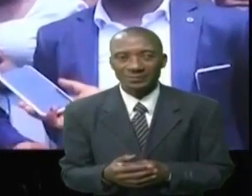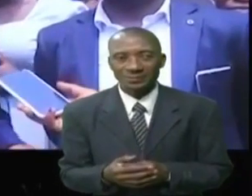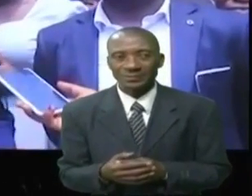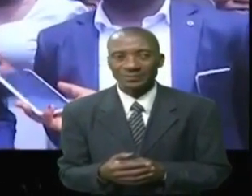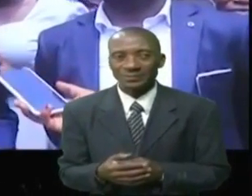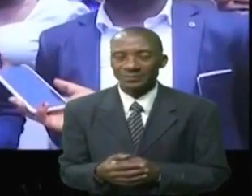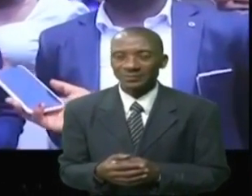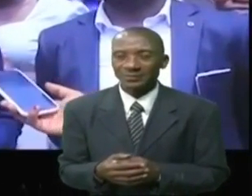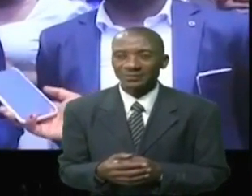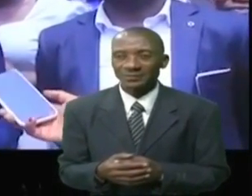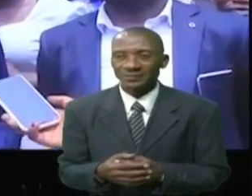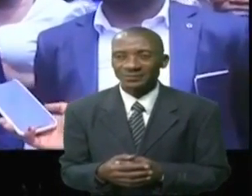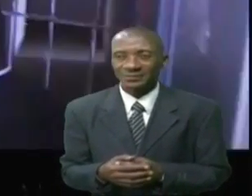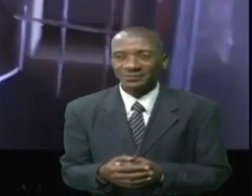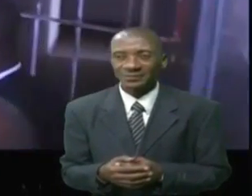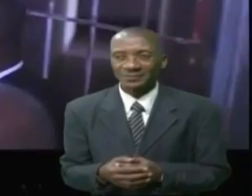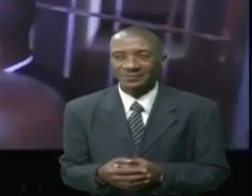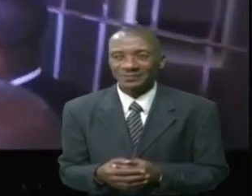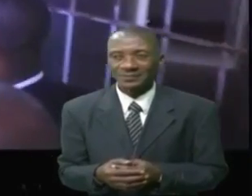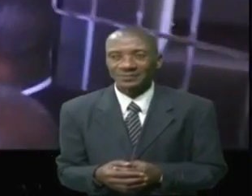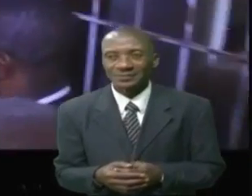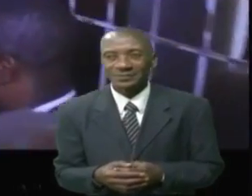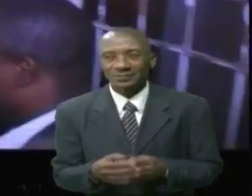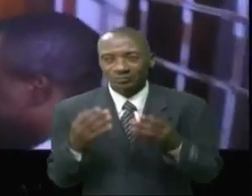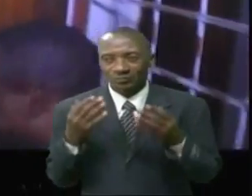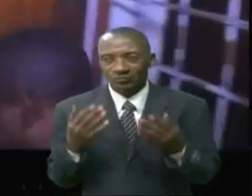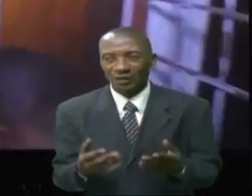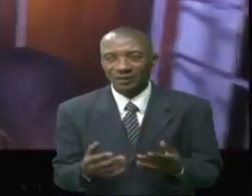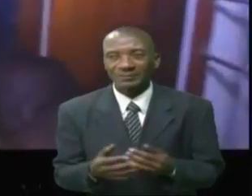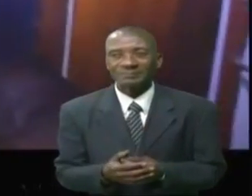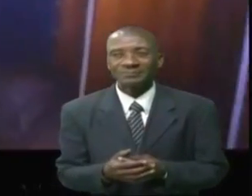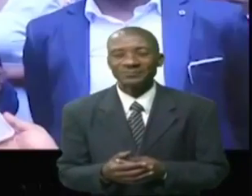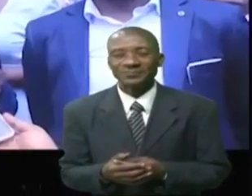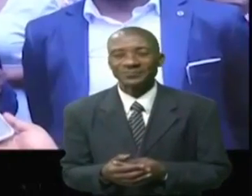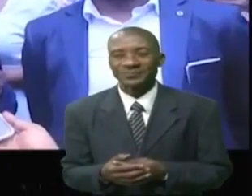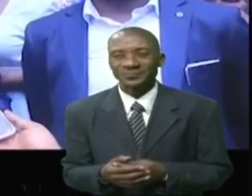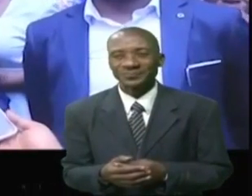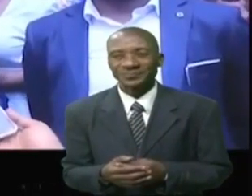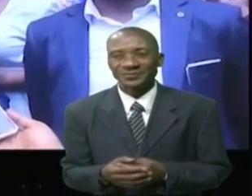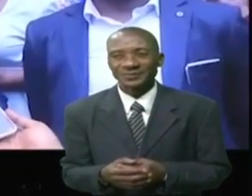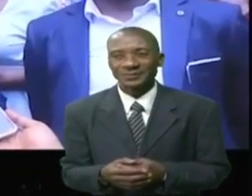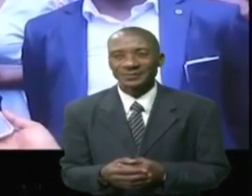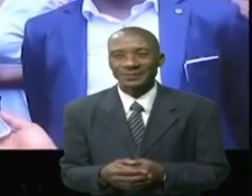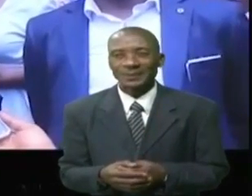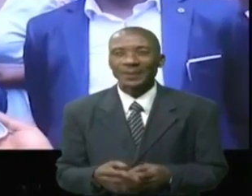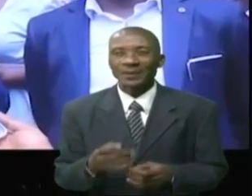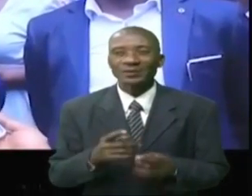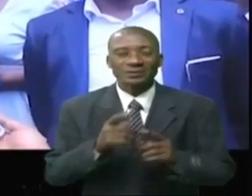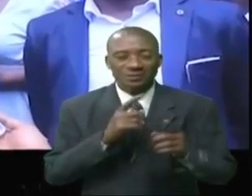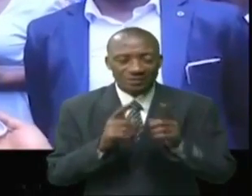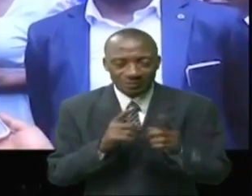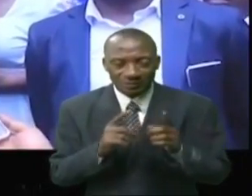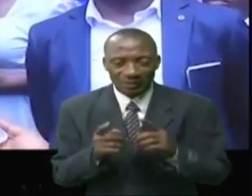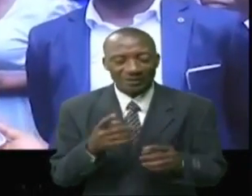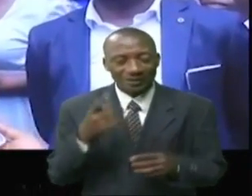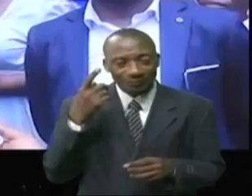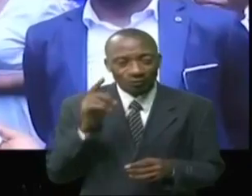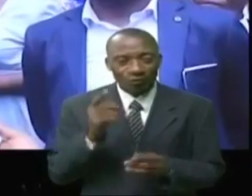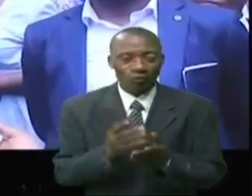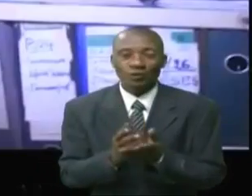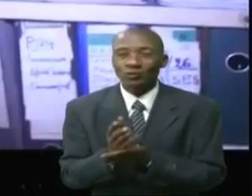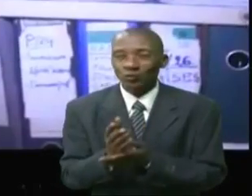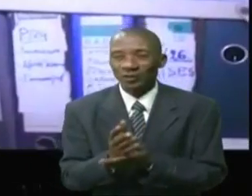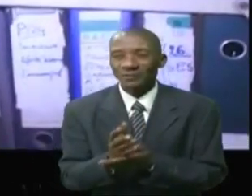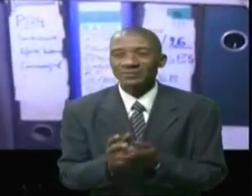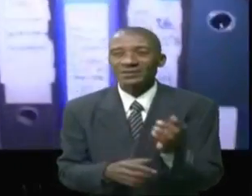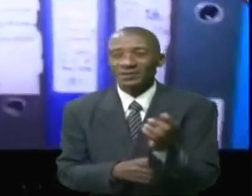voir. Et il a directement accepté qu'il vienne nous voir, c'est comme ça qu'il est venu ici. Les recettes que nous produisons, c'est au niveau des provinces. Or, au niveau